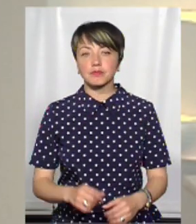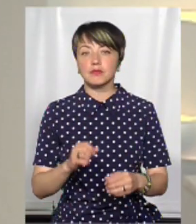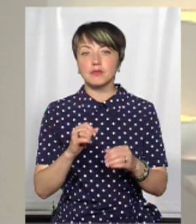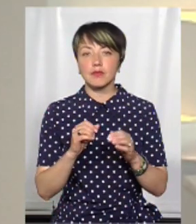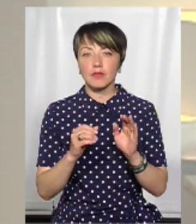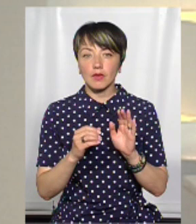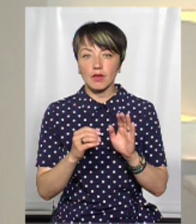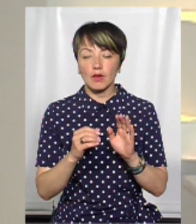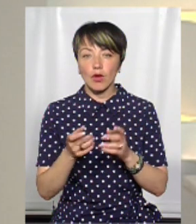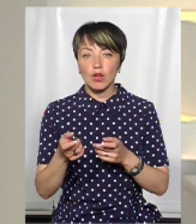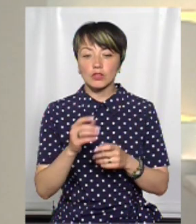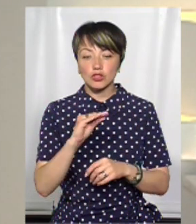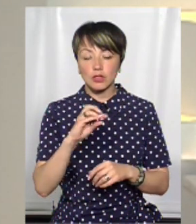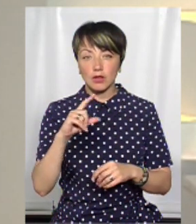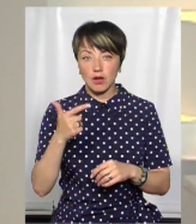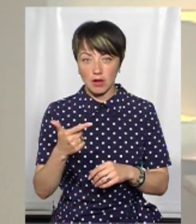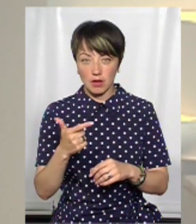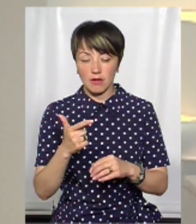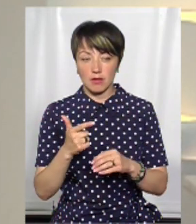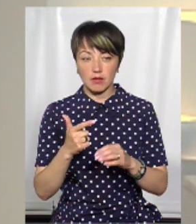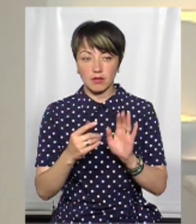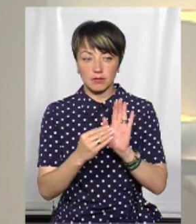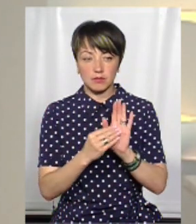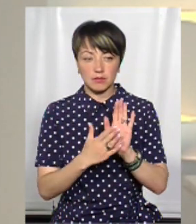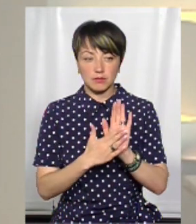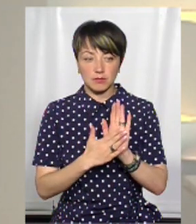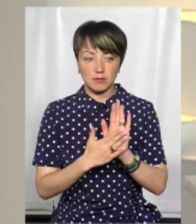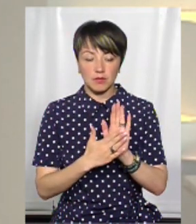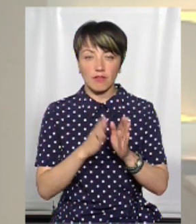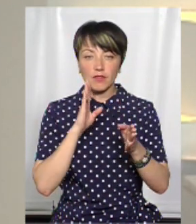сторінці управління житлово-комунального господарства міста